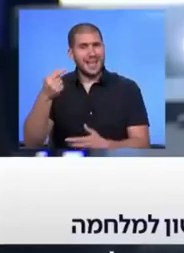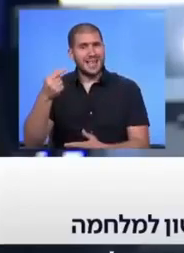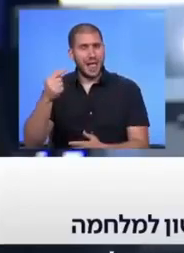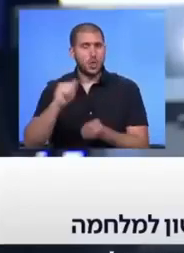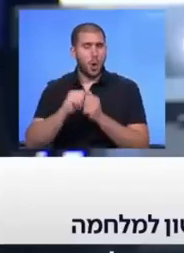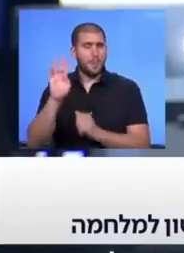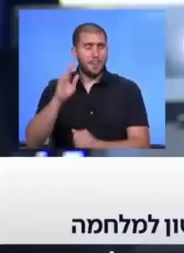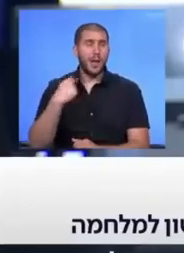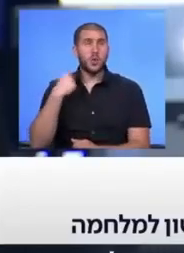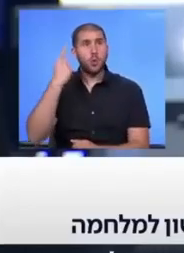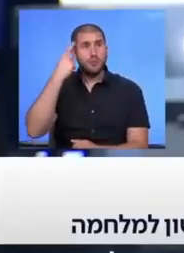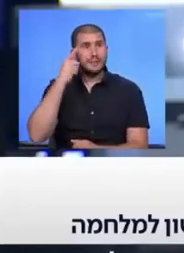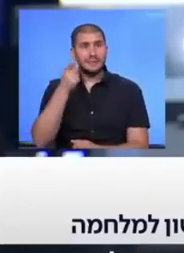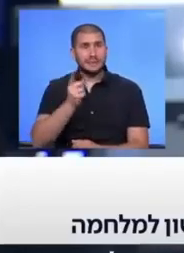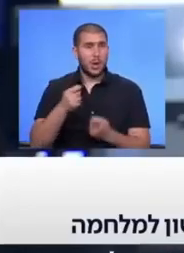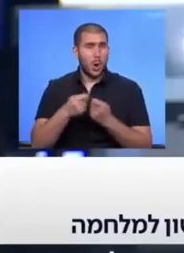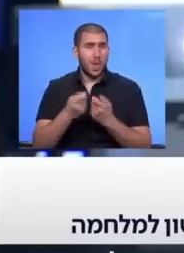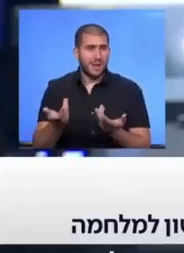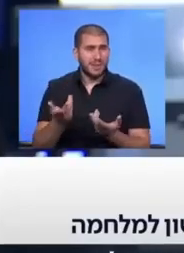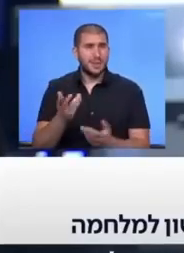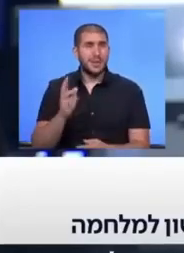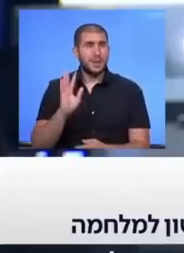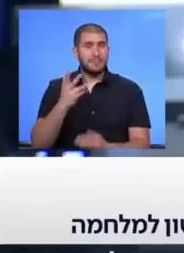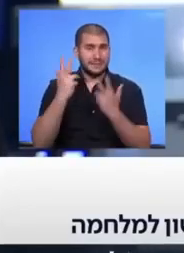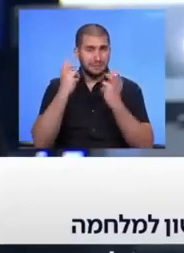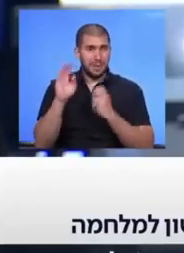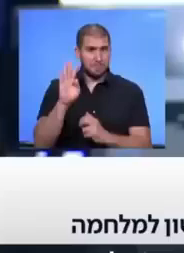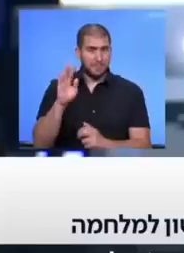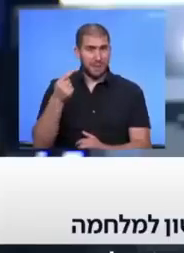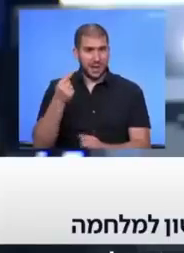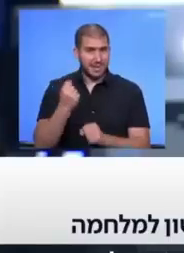ולנתניהו. אני אומר לך שזה לא רלוונטי. מה ציפית שנתניהו